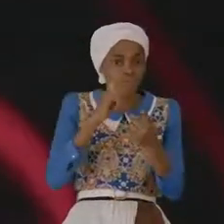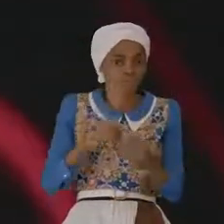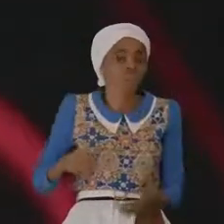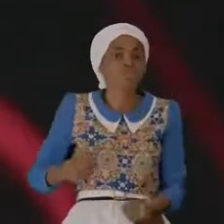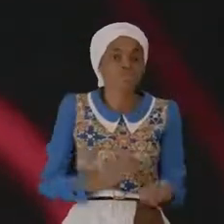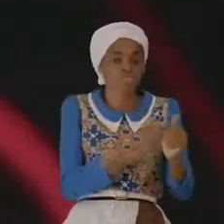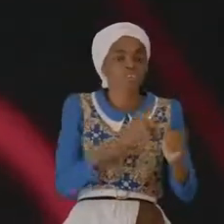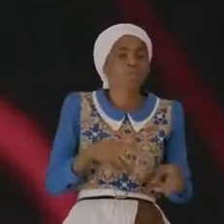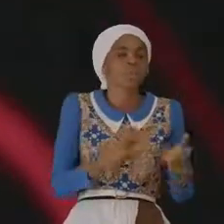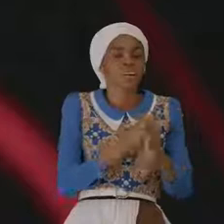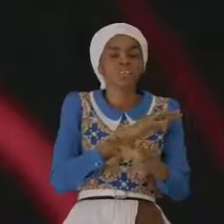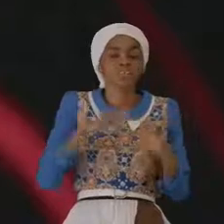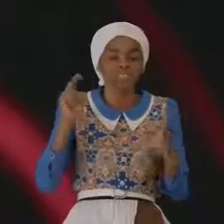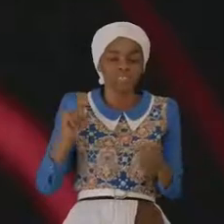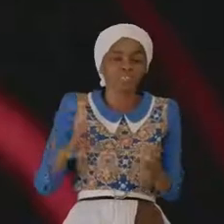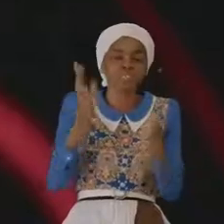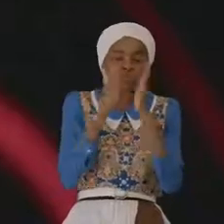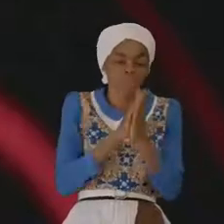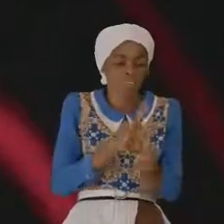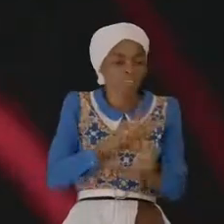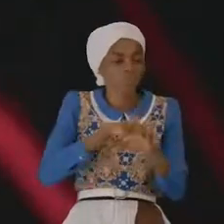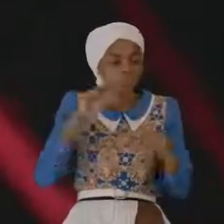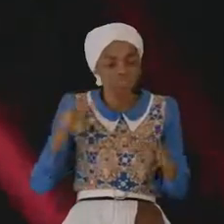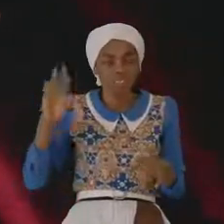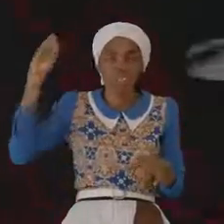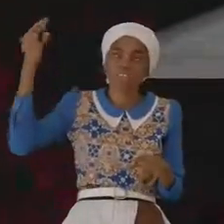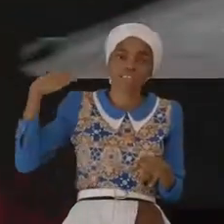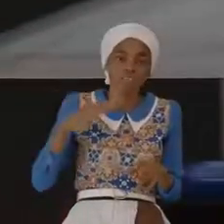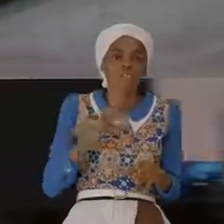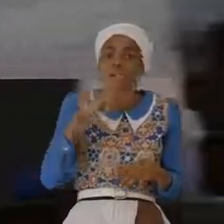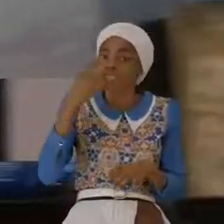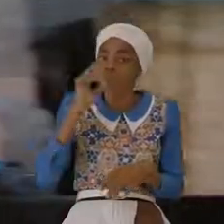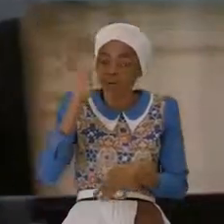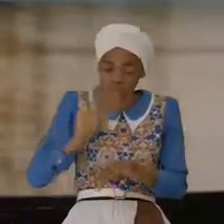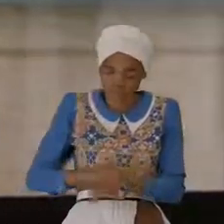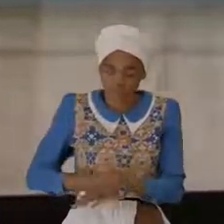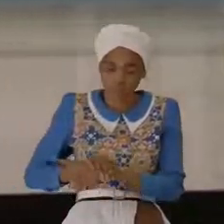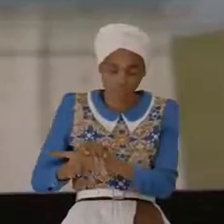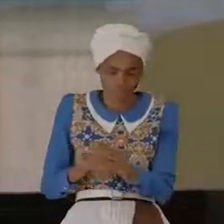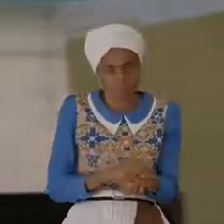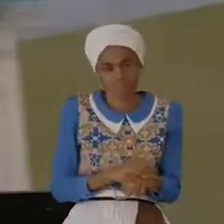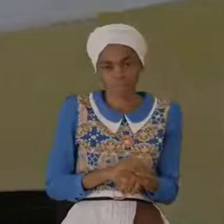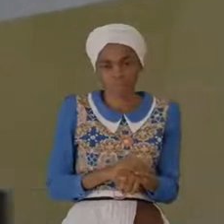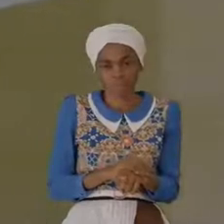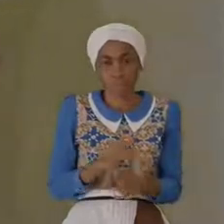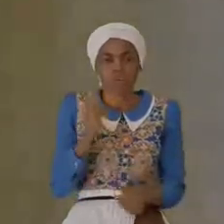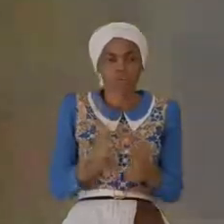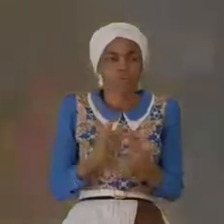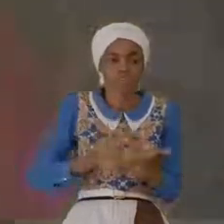suiviez. Alors, ceux qui n'hésitent pas la grâce, la prière, la... Alors, sévérité envers ceux qui sont